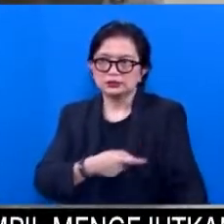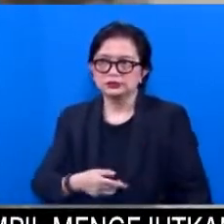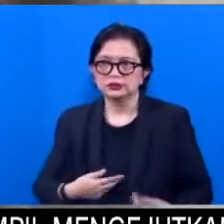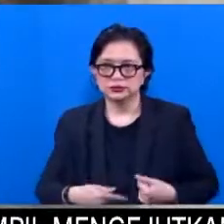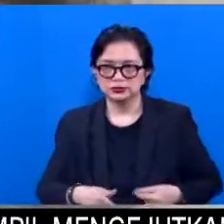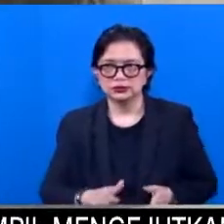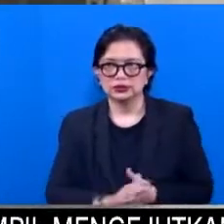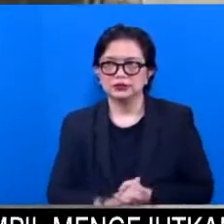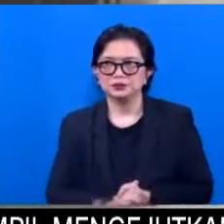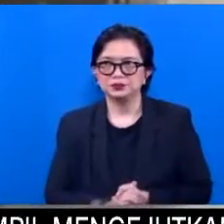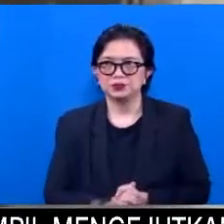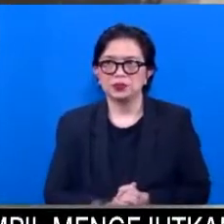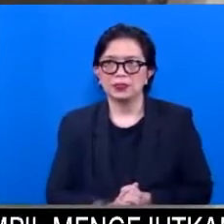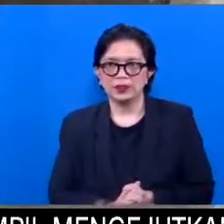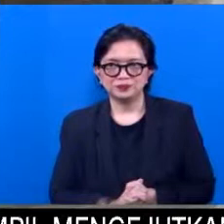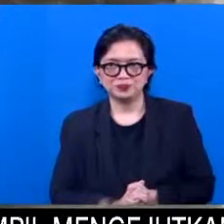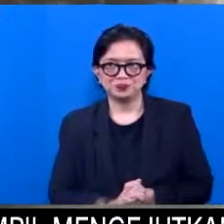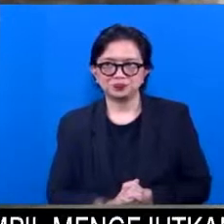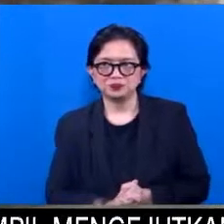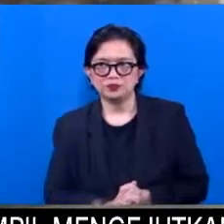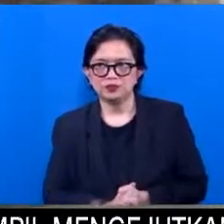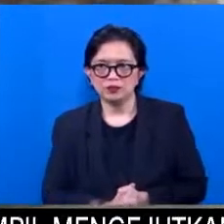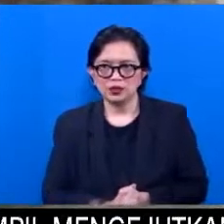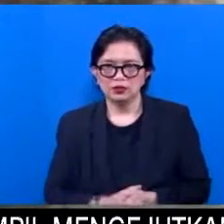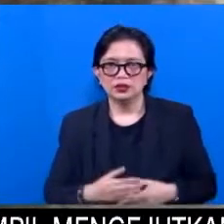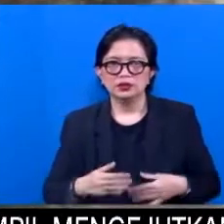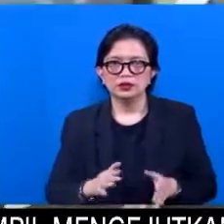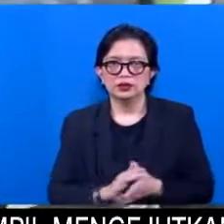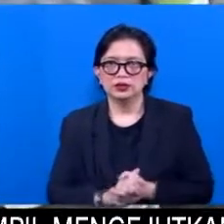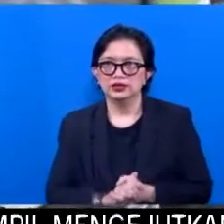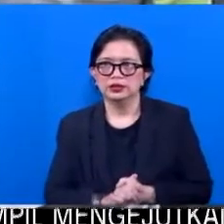Ada orang luar, maksudnya orang